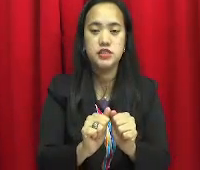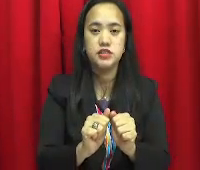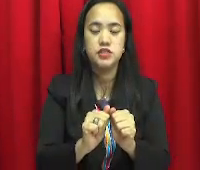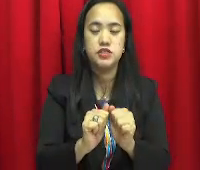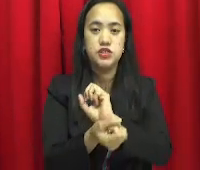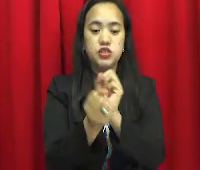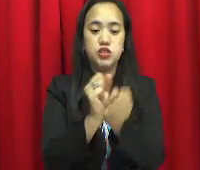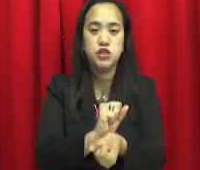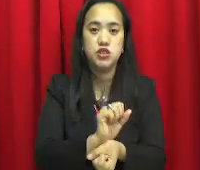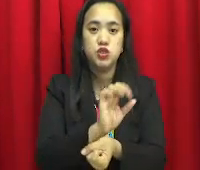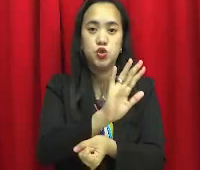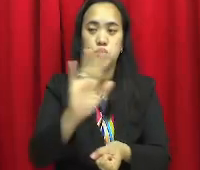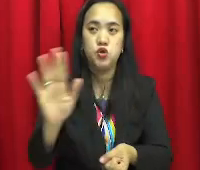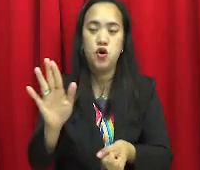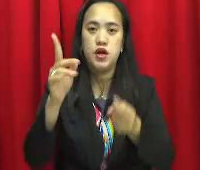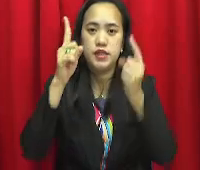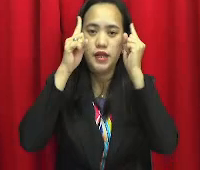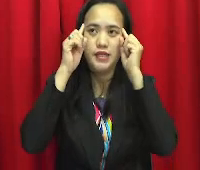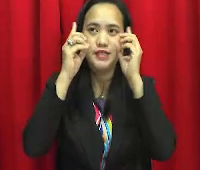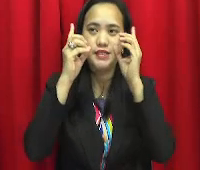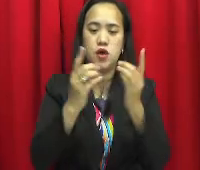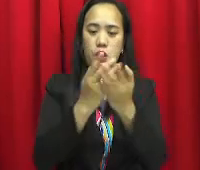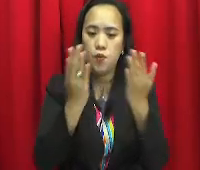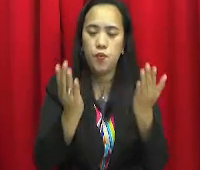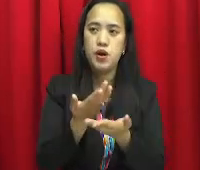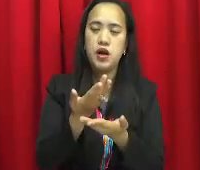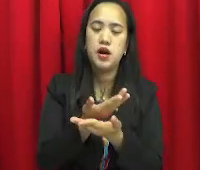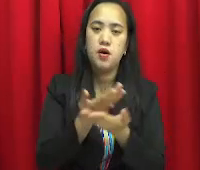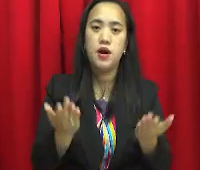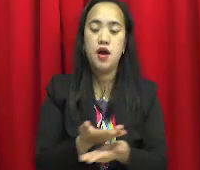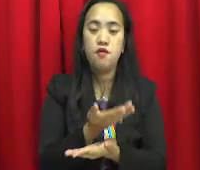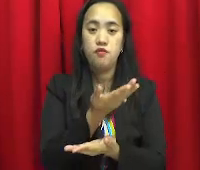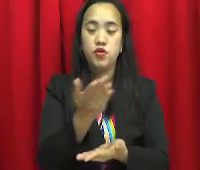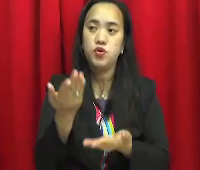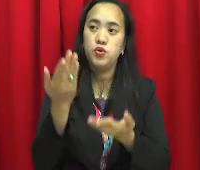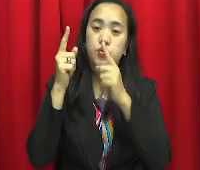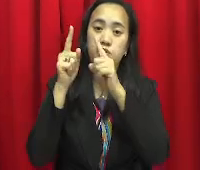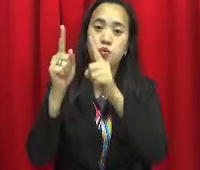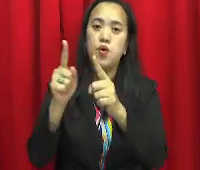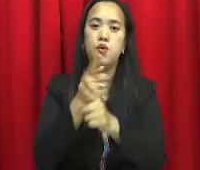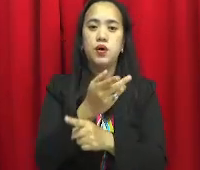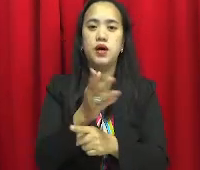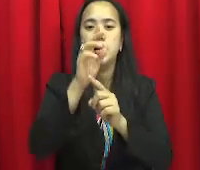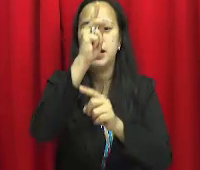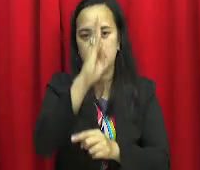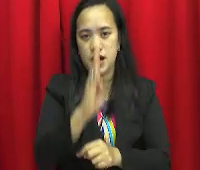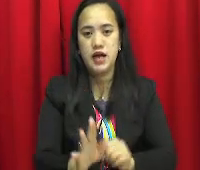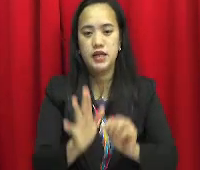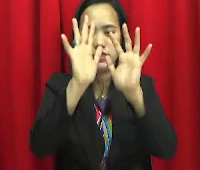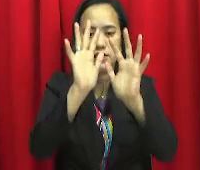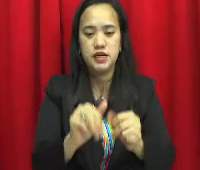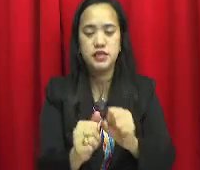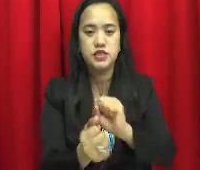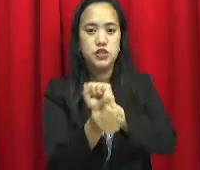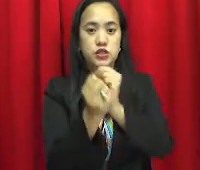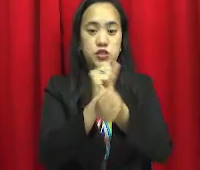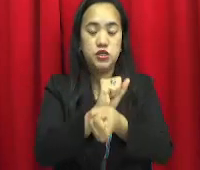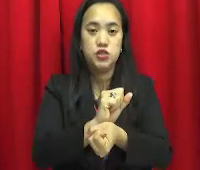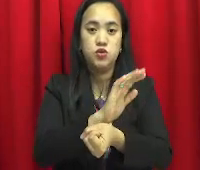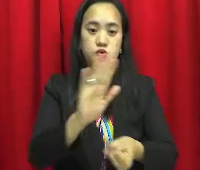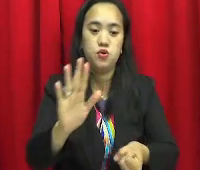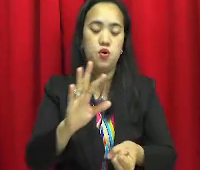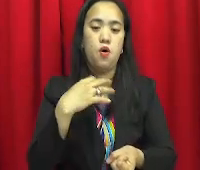your destiny. No? Kaya yun ang mga magandang punto na dapat po natin tatandaan. With God, nothing